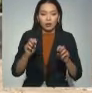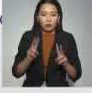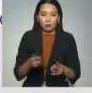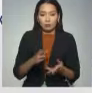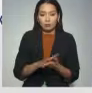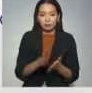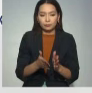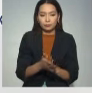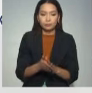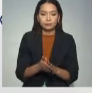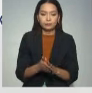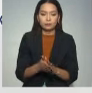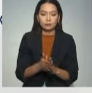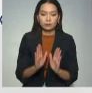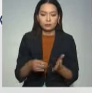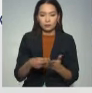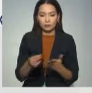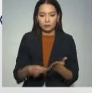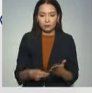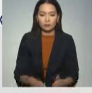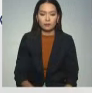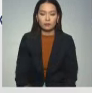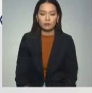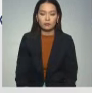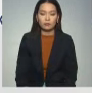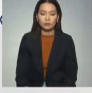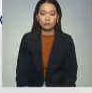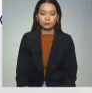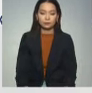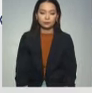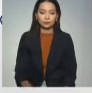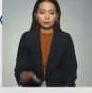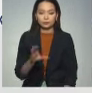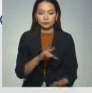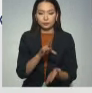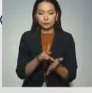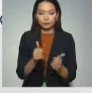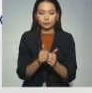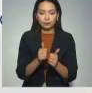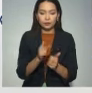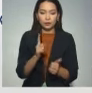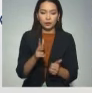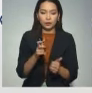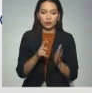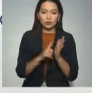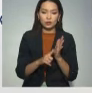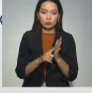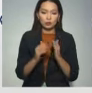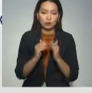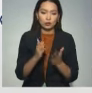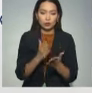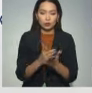жасалуда. На сегодняшний день поселок Застационный. Бүгінде Застационный елді мекенінің аумағында 1370 үй бар.